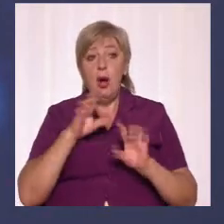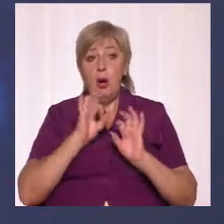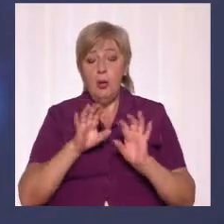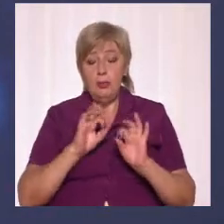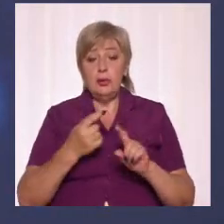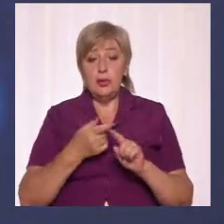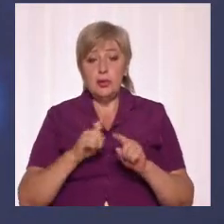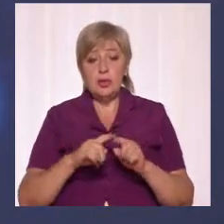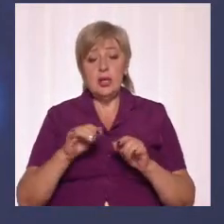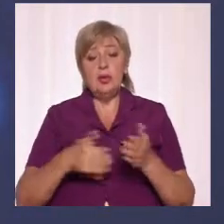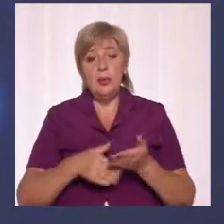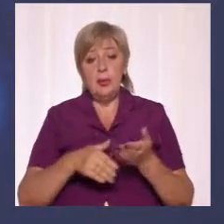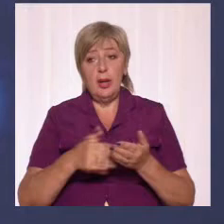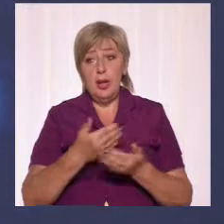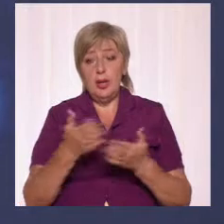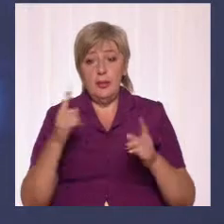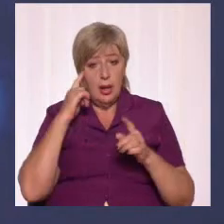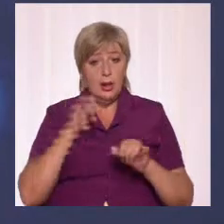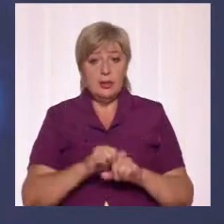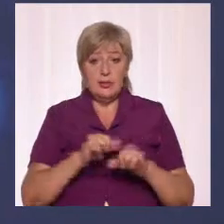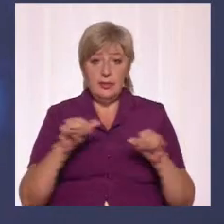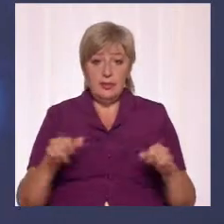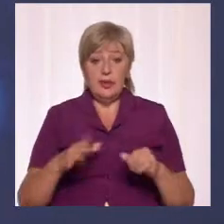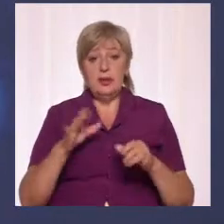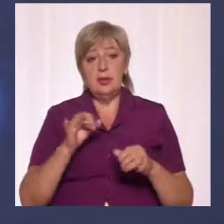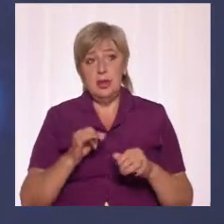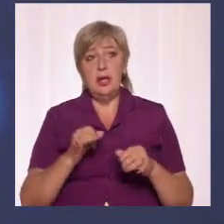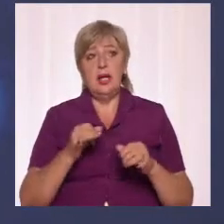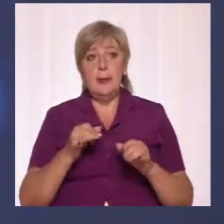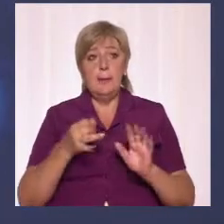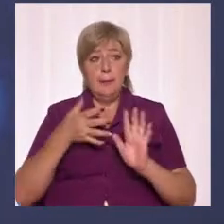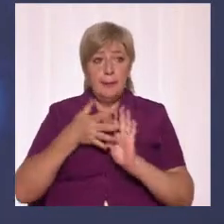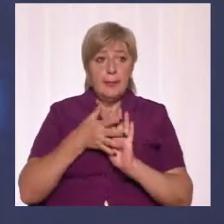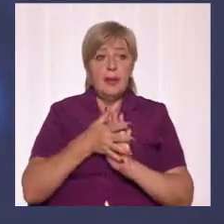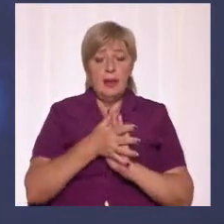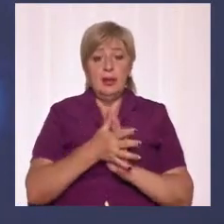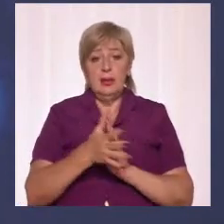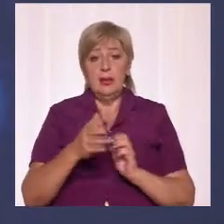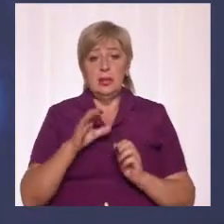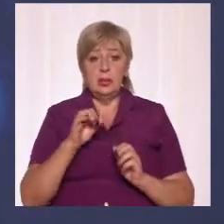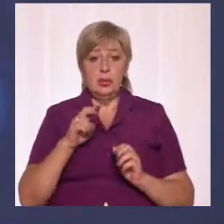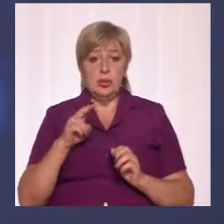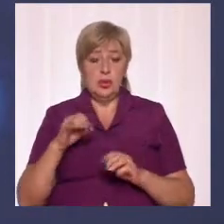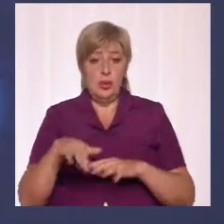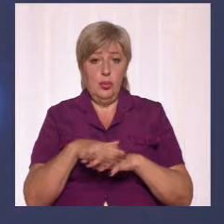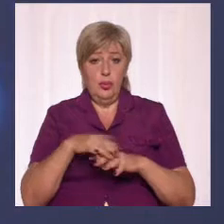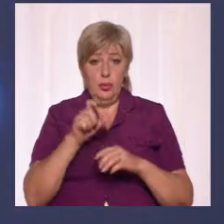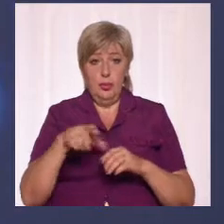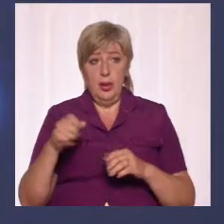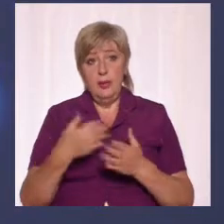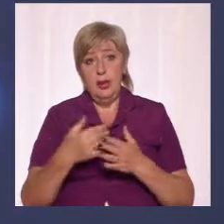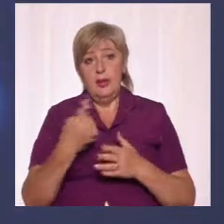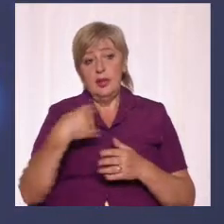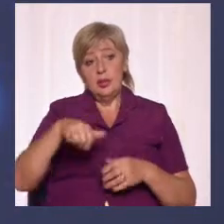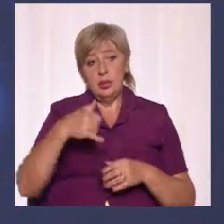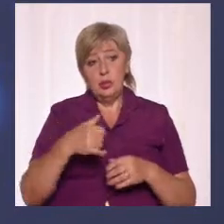це допомагає їм розвиватися та адаптуватися у соціумі. На створення однієї сумки витрачають приблизно 1 день, в залежності